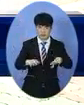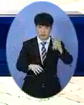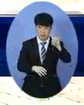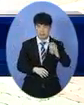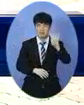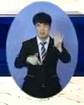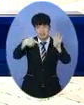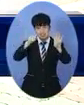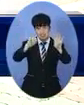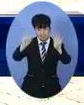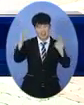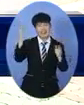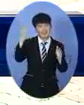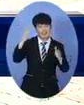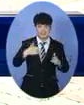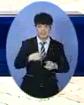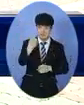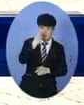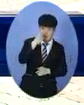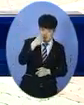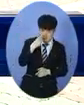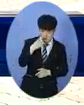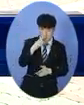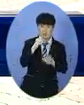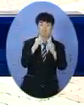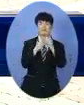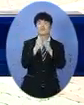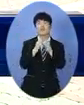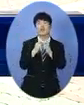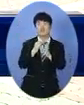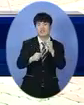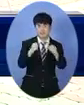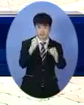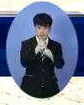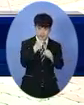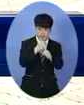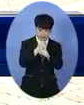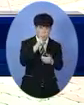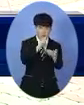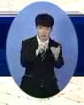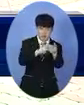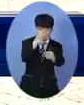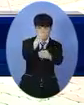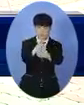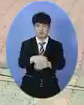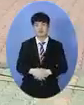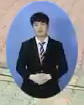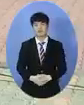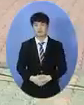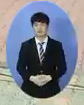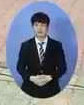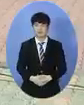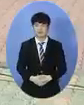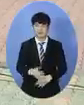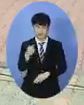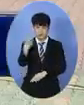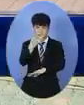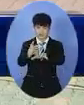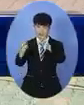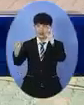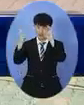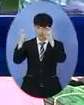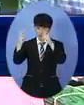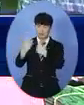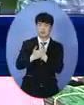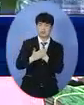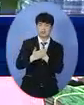44기 수강생들이 수업시간에 배운 작품들을 갖고 나와서 지금 판매를 하고 있습니다. 지역업체의 협찬을